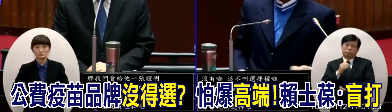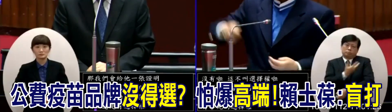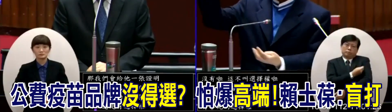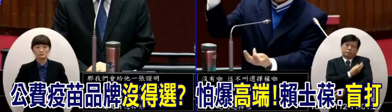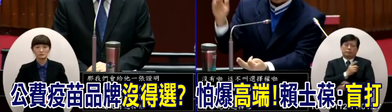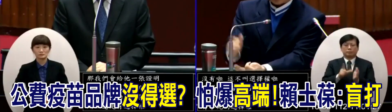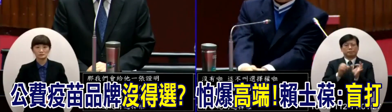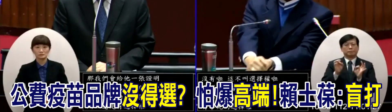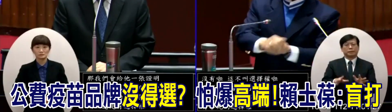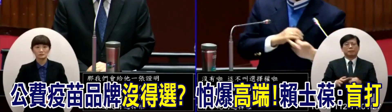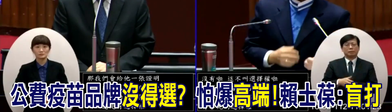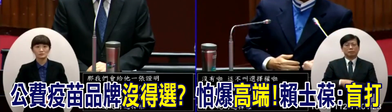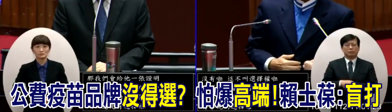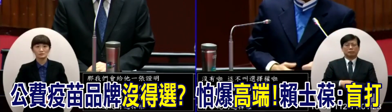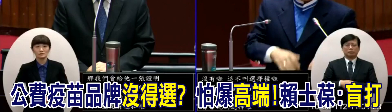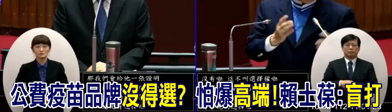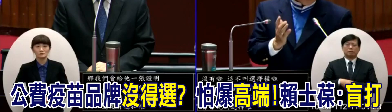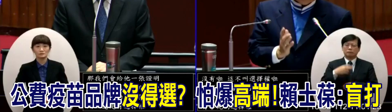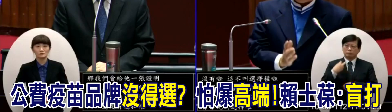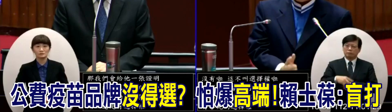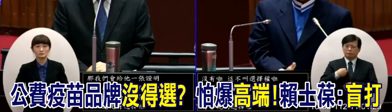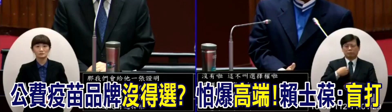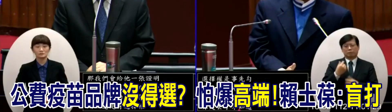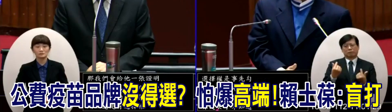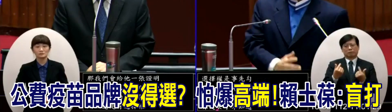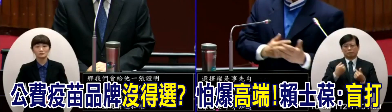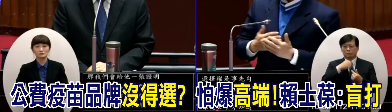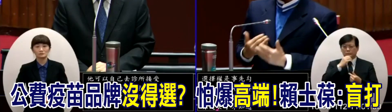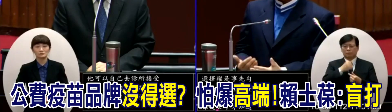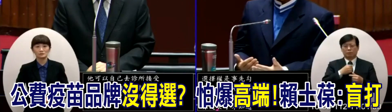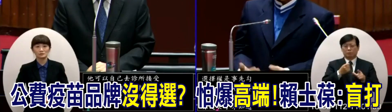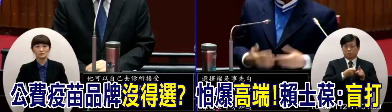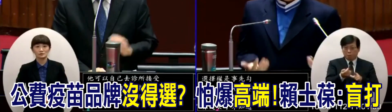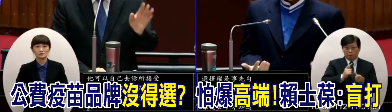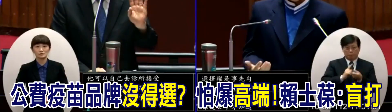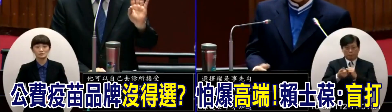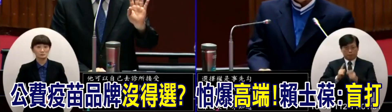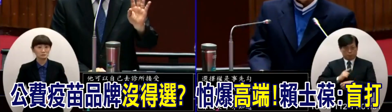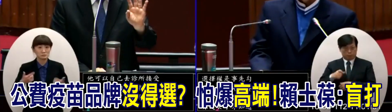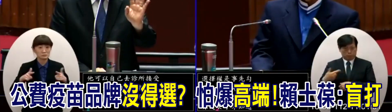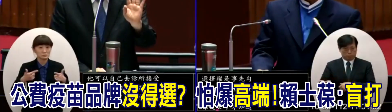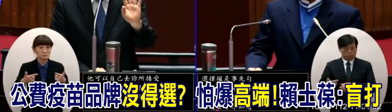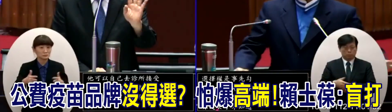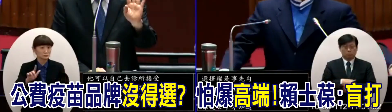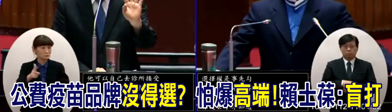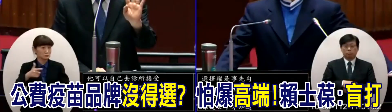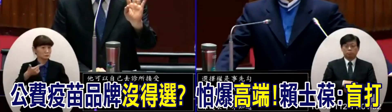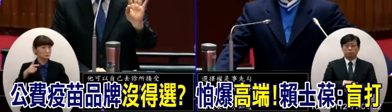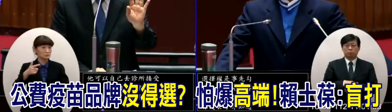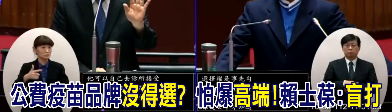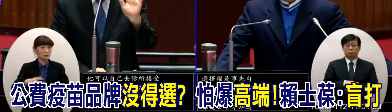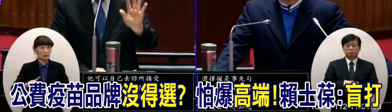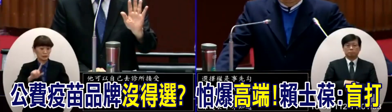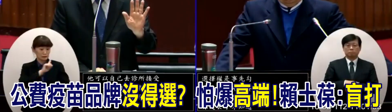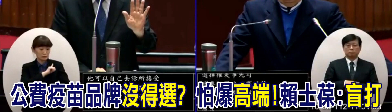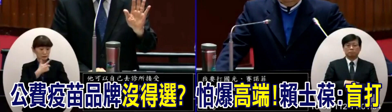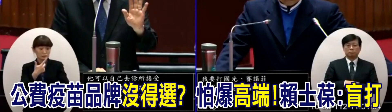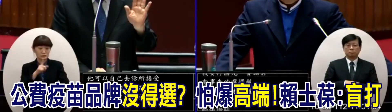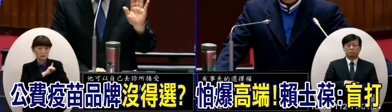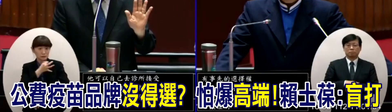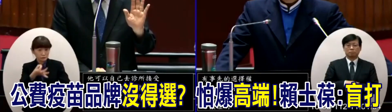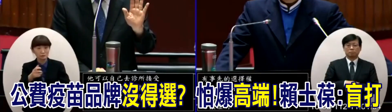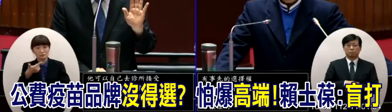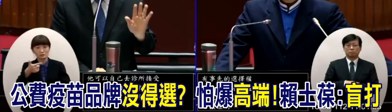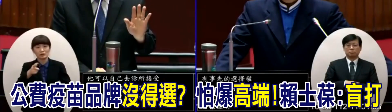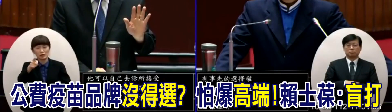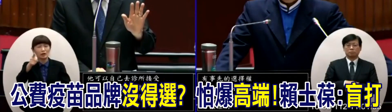间，我还浪费国安会。然后我被人公费改成自费， 没有，没改回自费。委员，